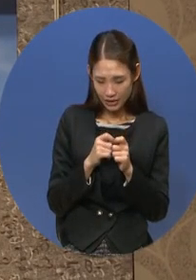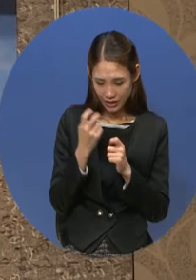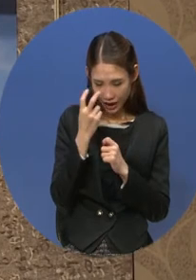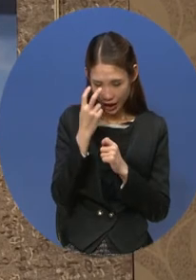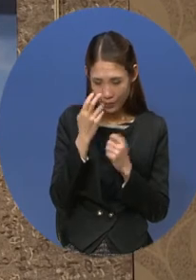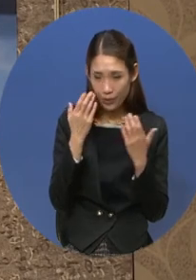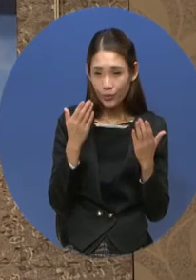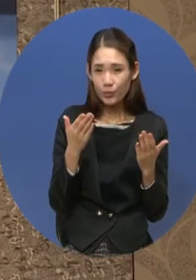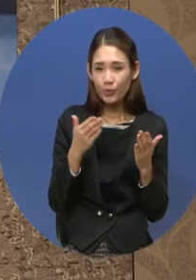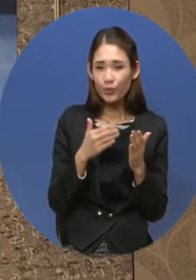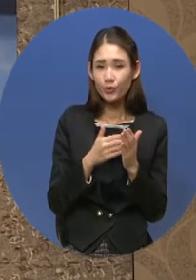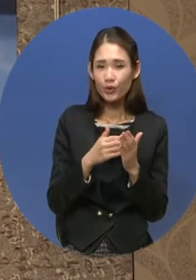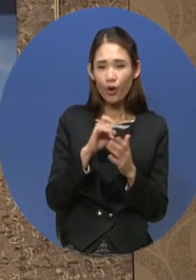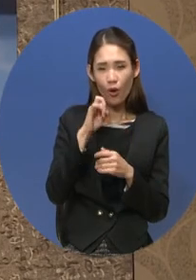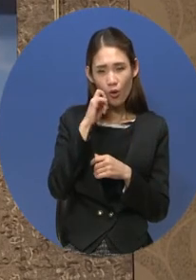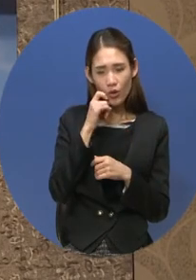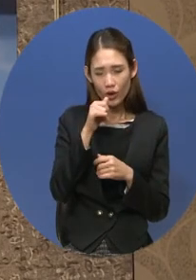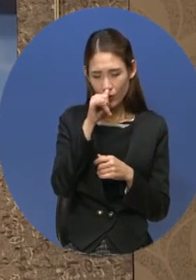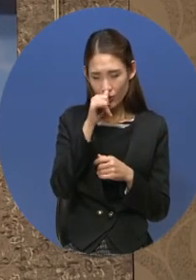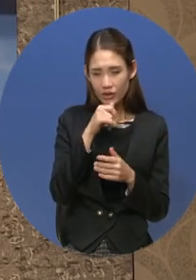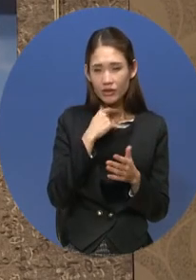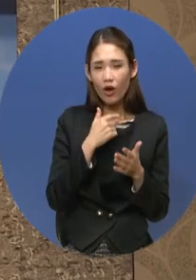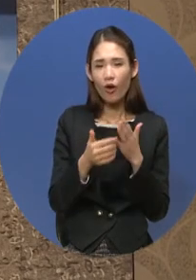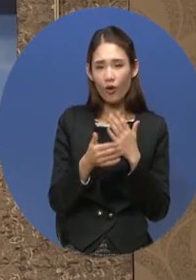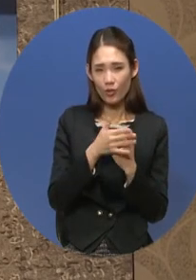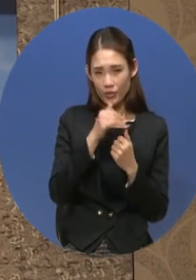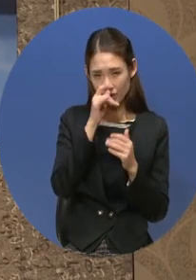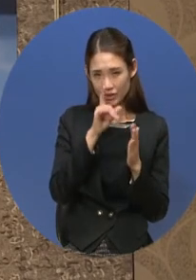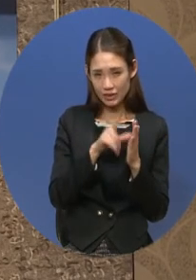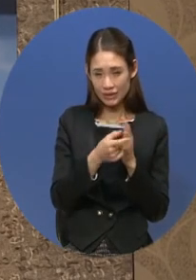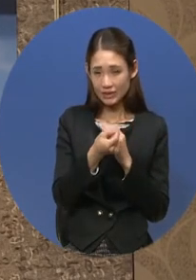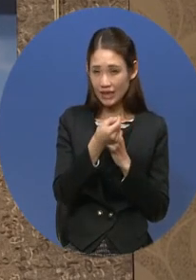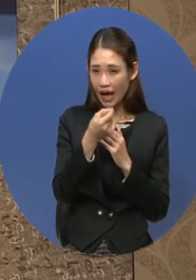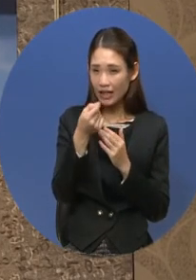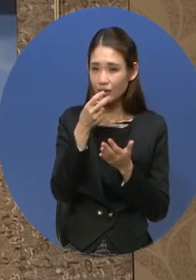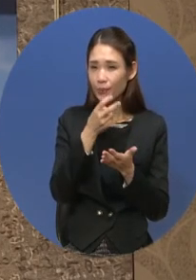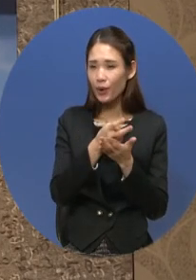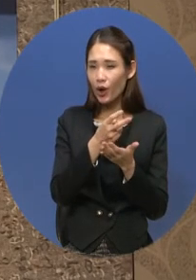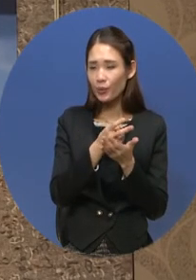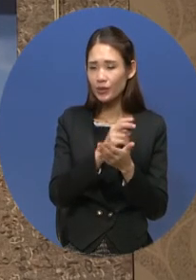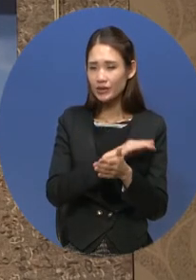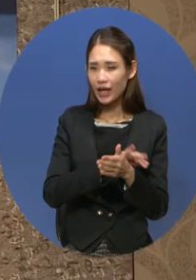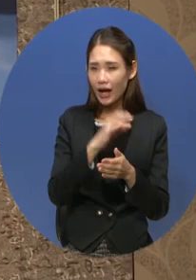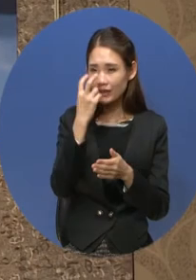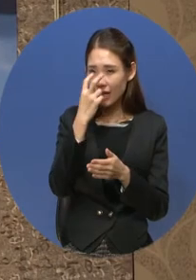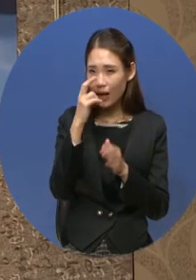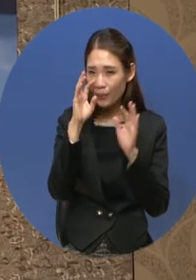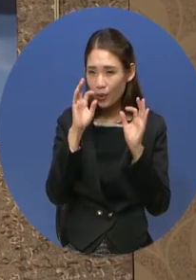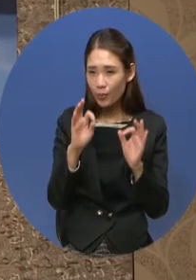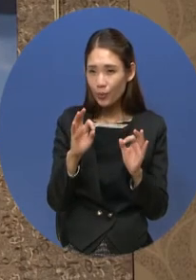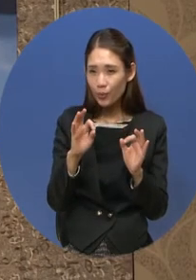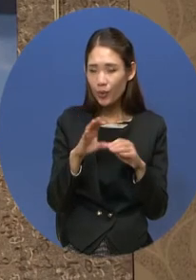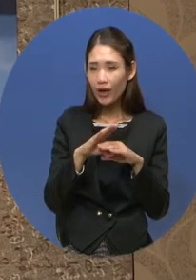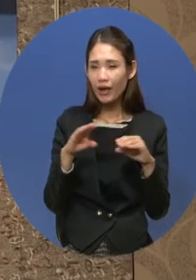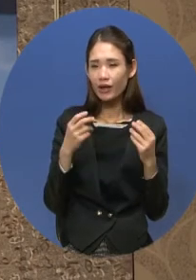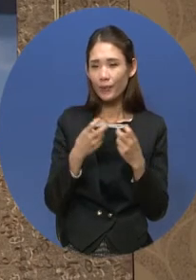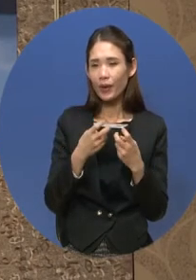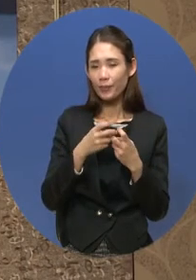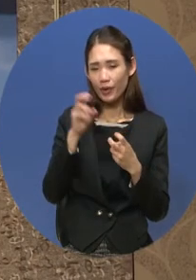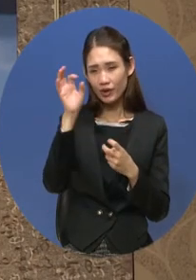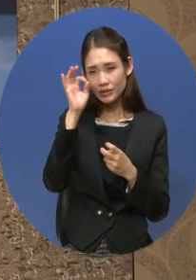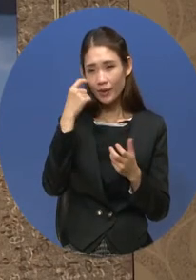살펴서 네. 그들이 어려움을 겪고 있을 때 그 작은 조례의 법안을 잘 살펴본다든가 해서 그 해결책을